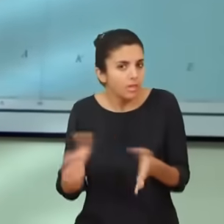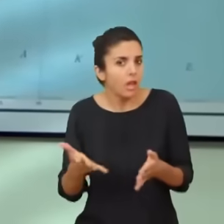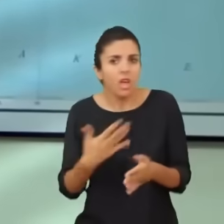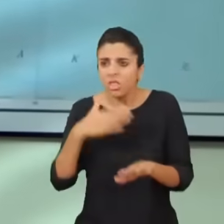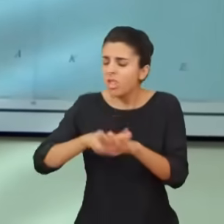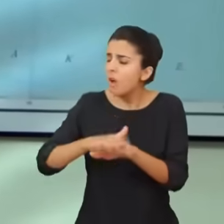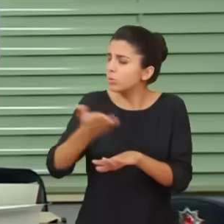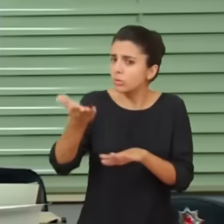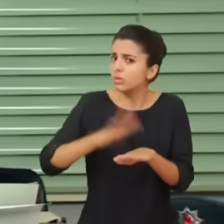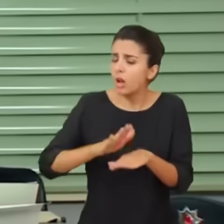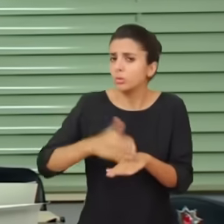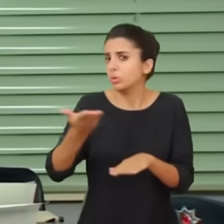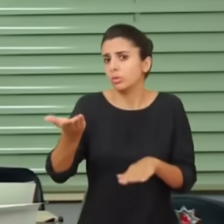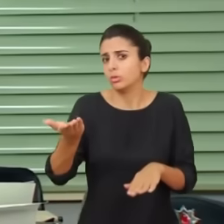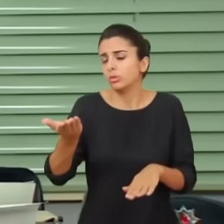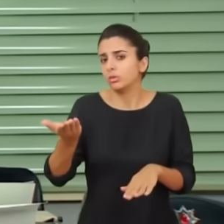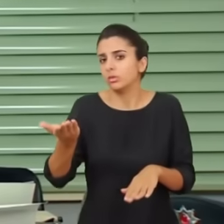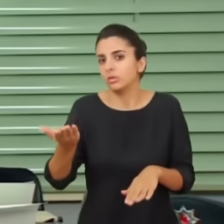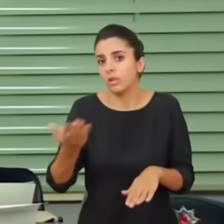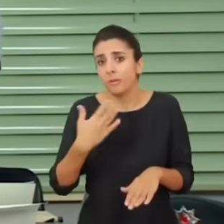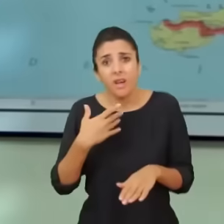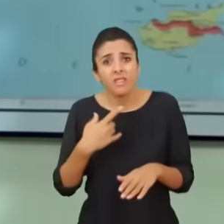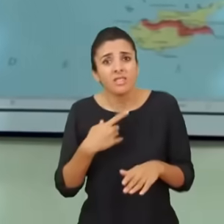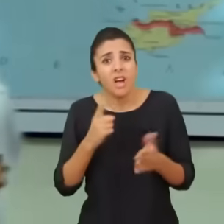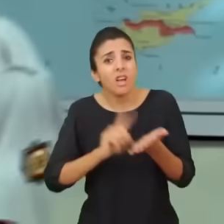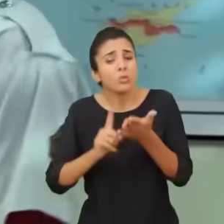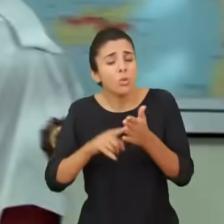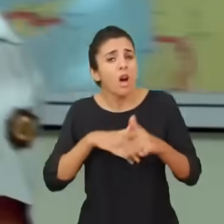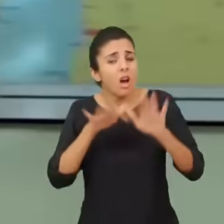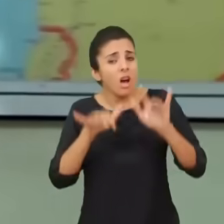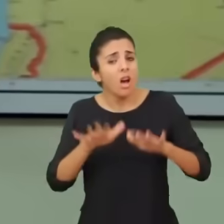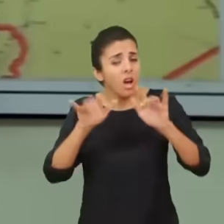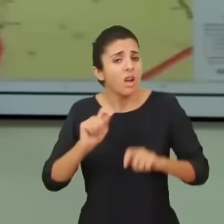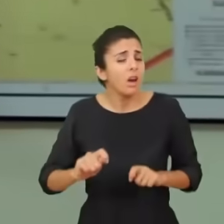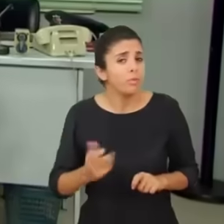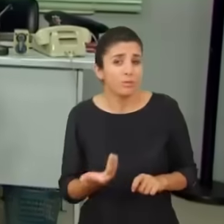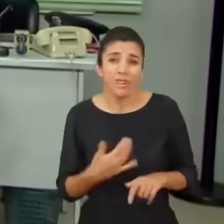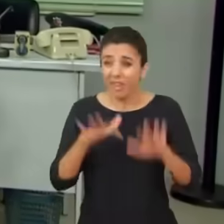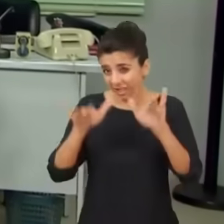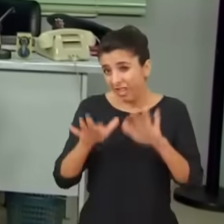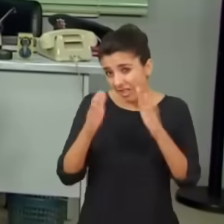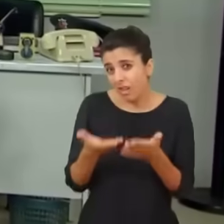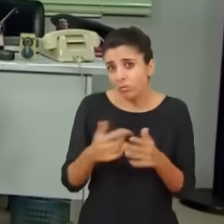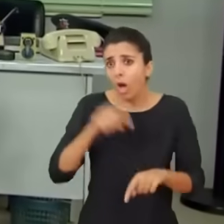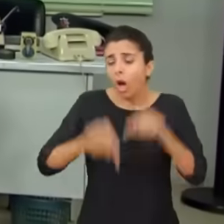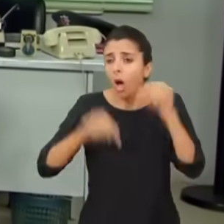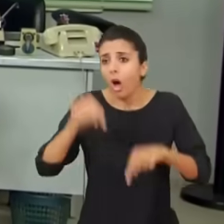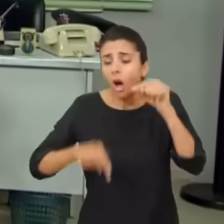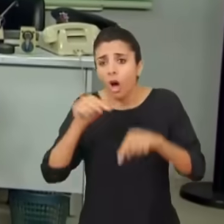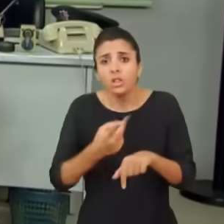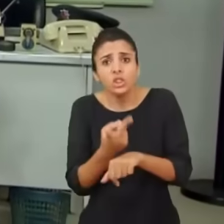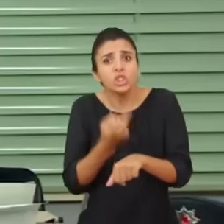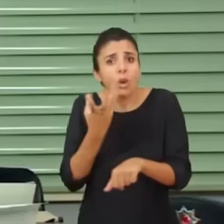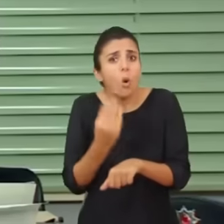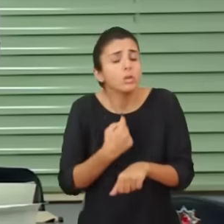Ne yapıyorsun sen orada? Tutanağı yazıyordum başkomiserim. Tutanağı yazıyorum başkomiserim. Tak tak tak tak, 2 saattir yazamadım